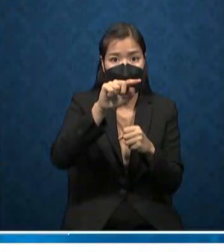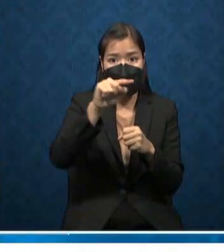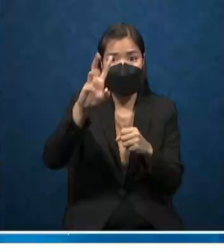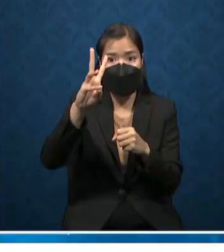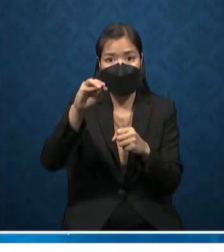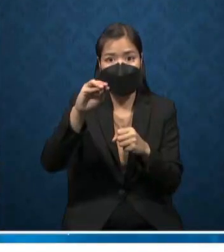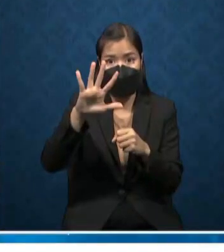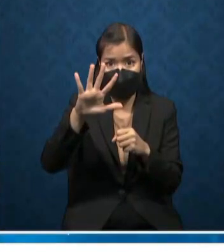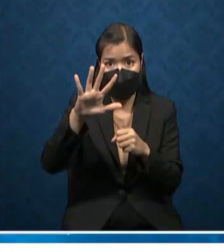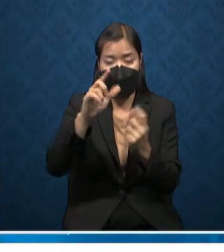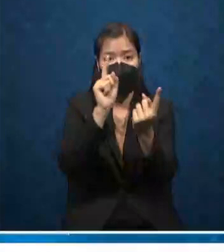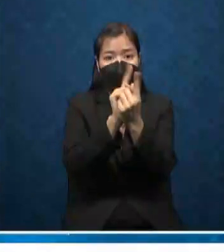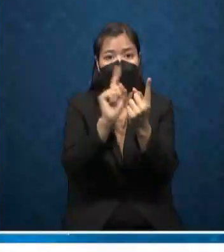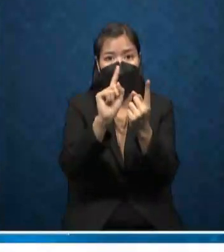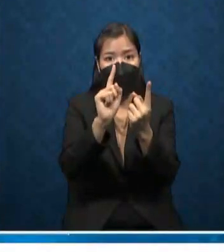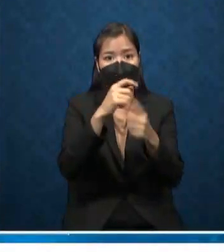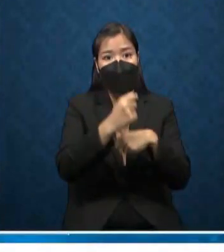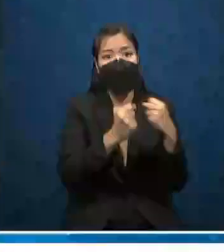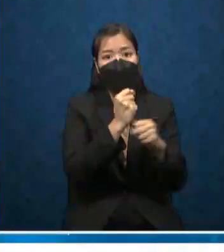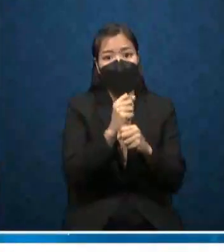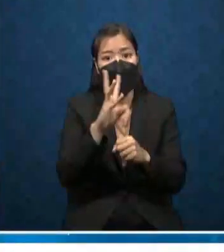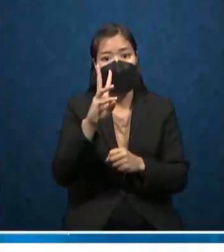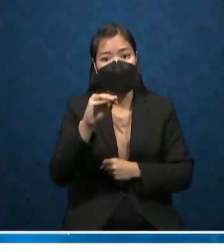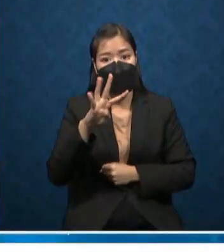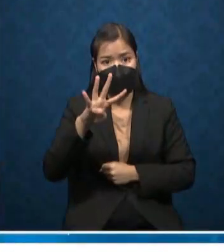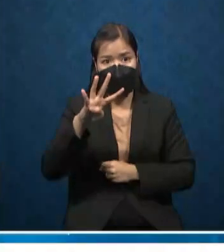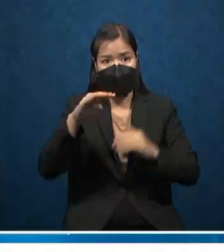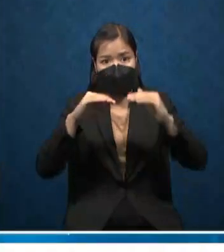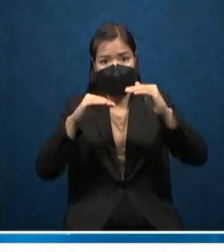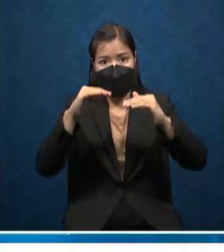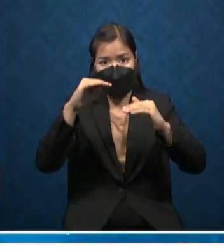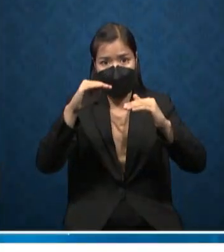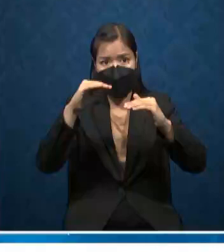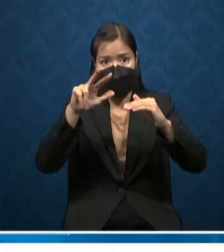65จะเห็นว่าในปี64เนี่ยสูงกว่าปี63ถึง